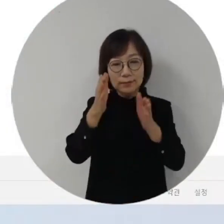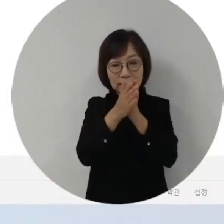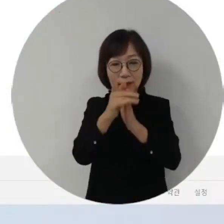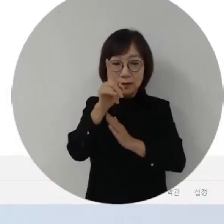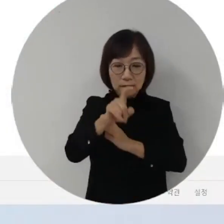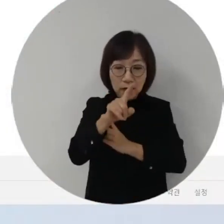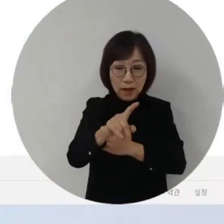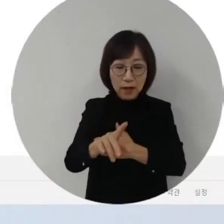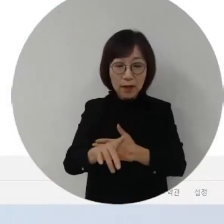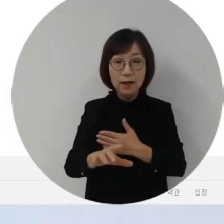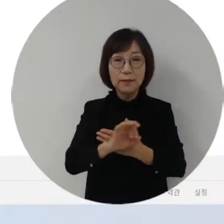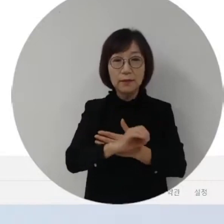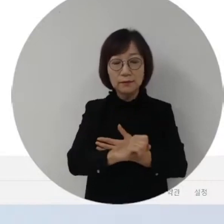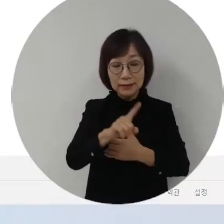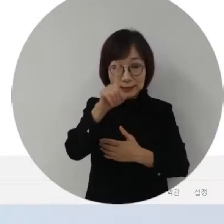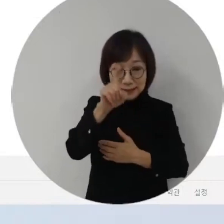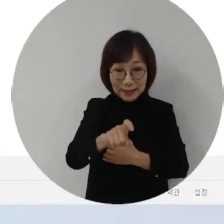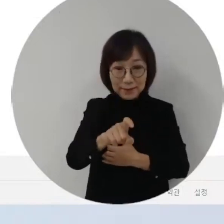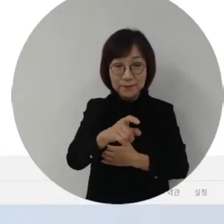나타납니다.